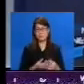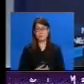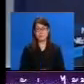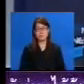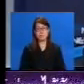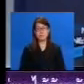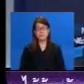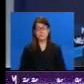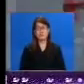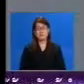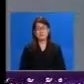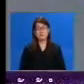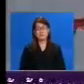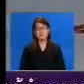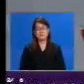ภานันท์ค่ะ